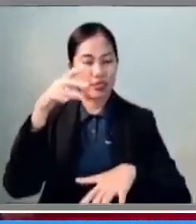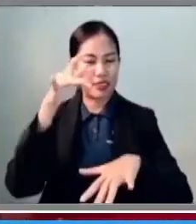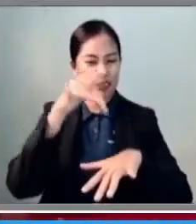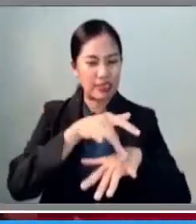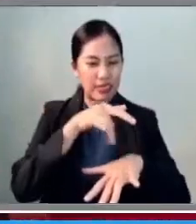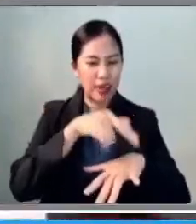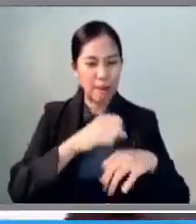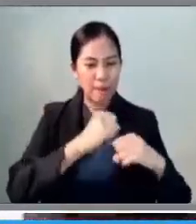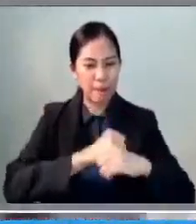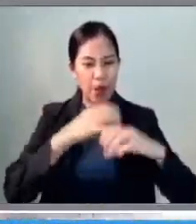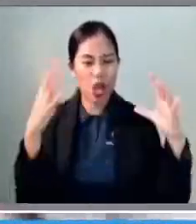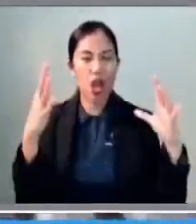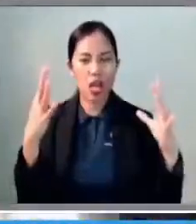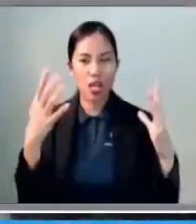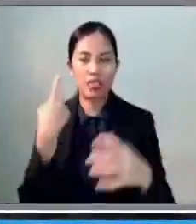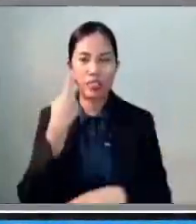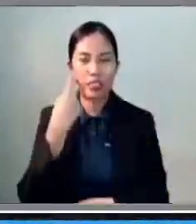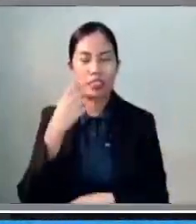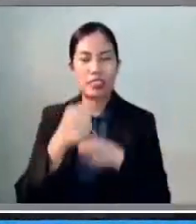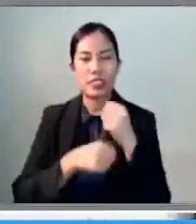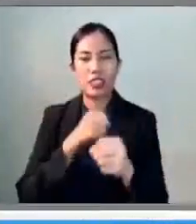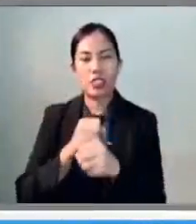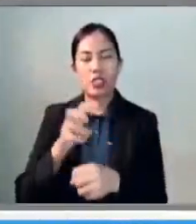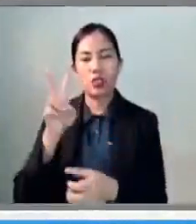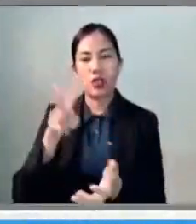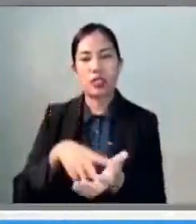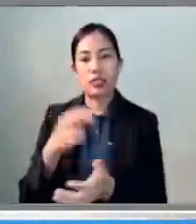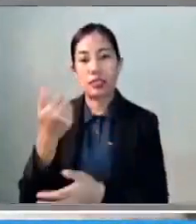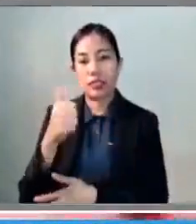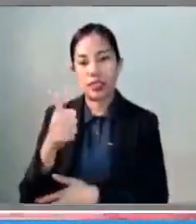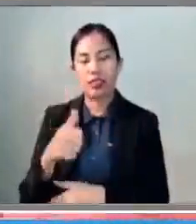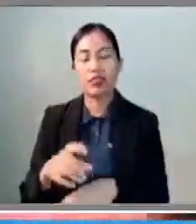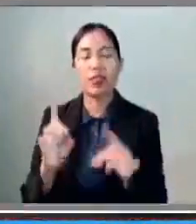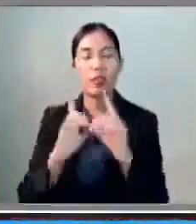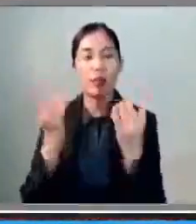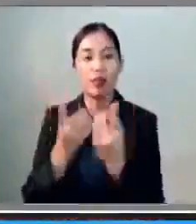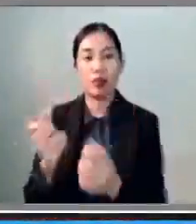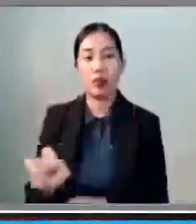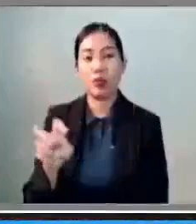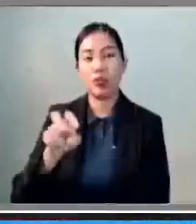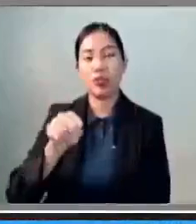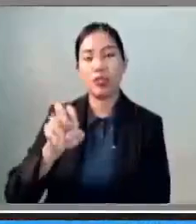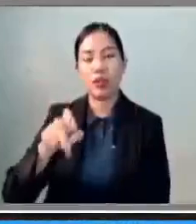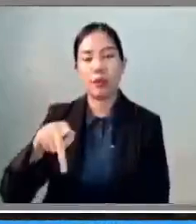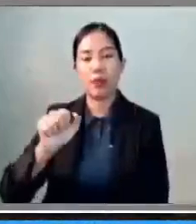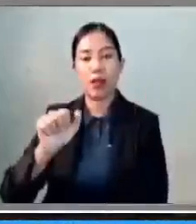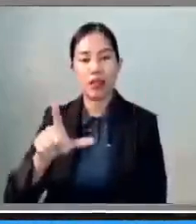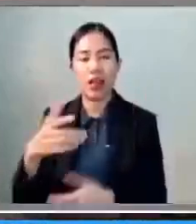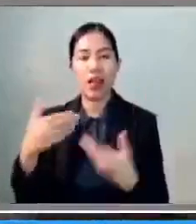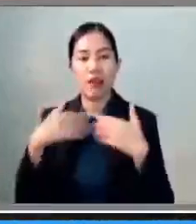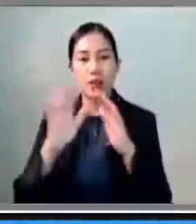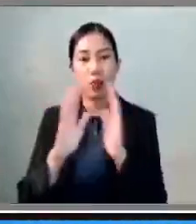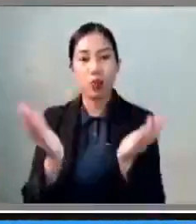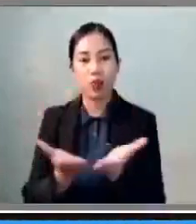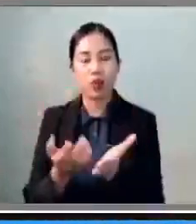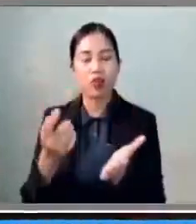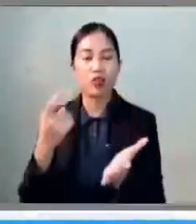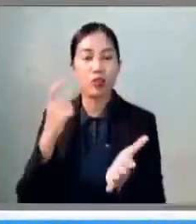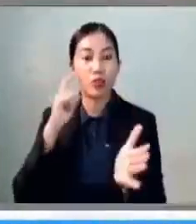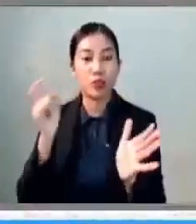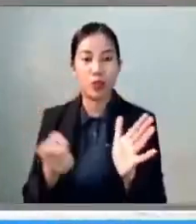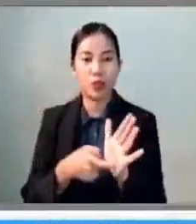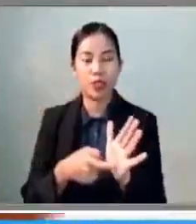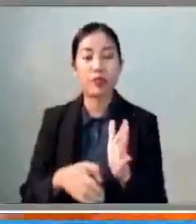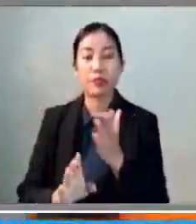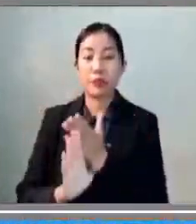noong 2010. Ayon sa Department of Tourism ng Nepal, nakapag-set siya ng world record. Pagbalik ni Magar mula sa summit, tila